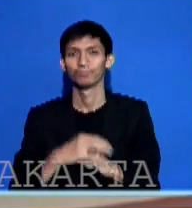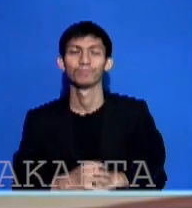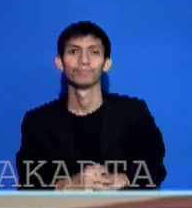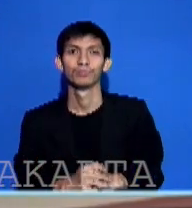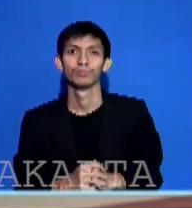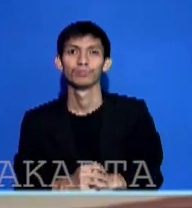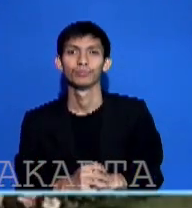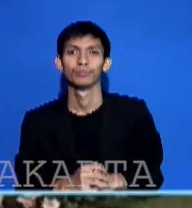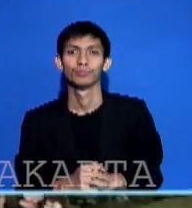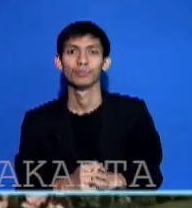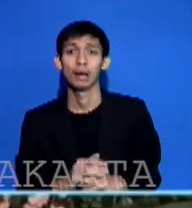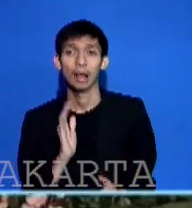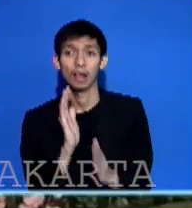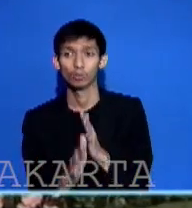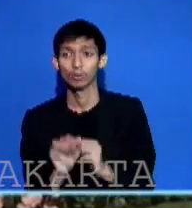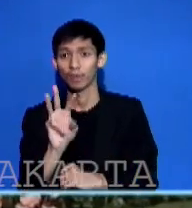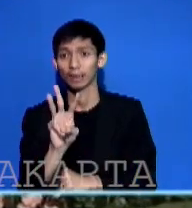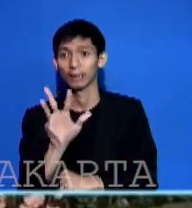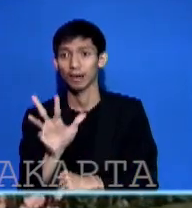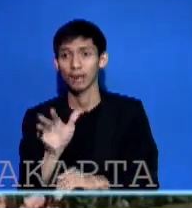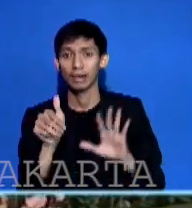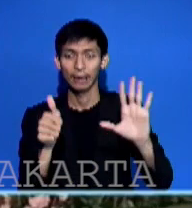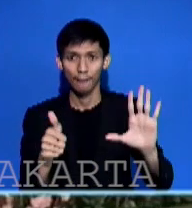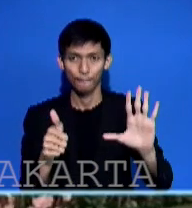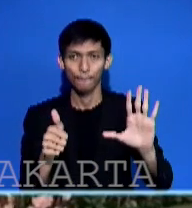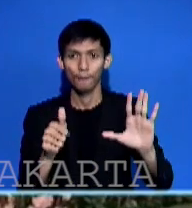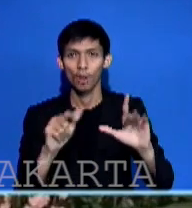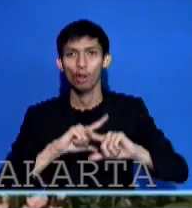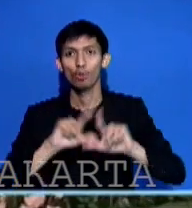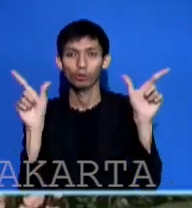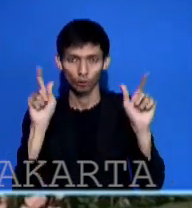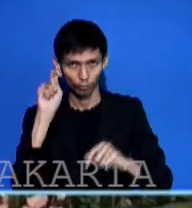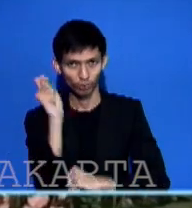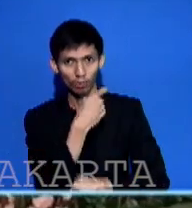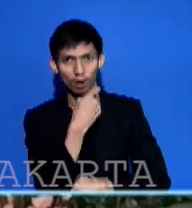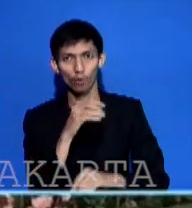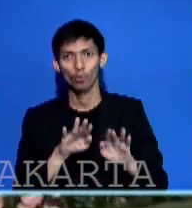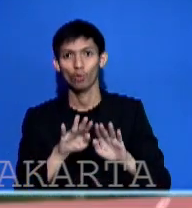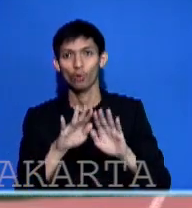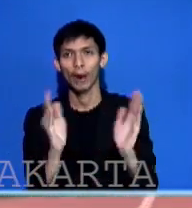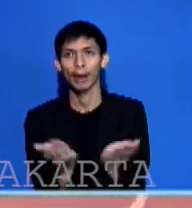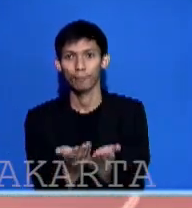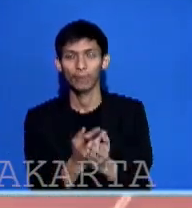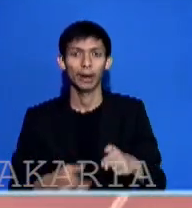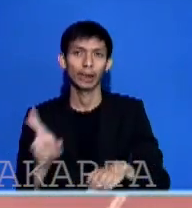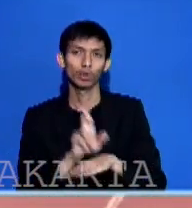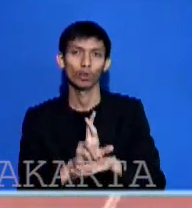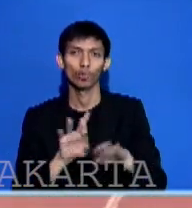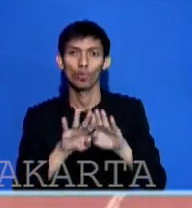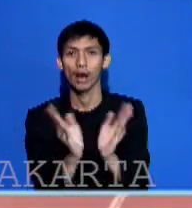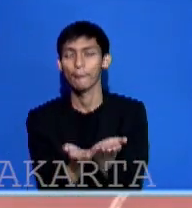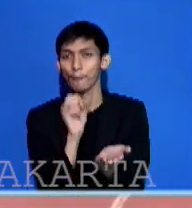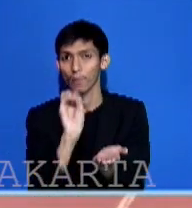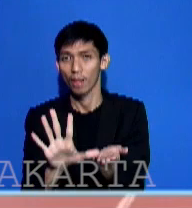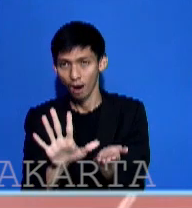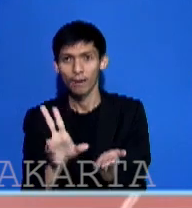Di hadapan 836 lulusan pasca sarjana UGM, Rektor UGM Ova Emilia mengatakan negara Indonesia sedang menggelar